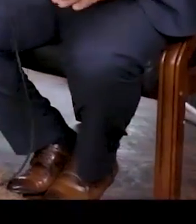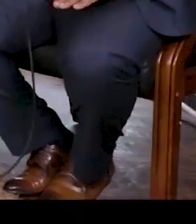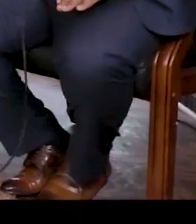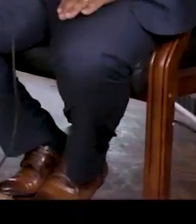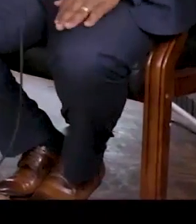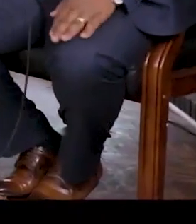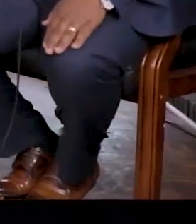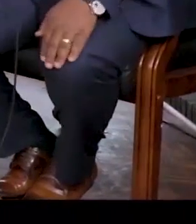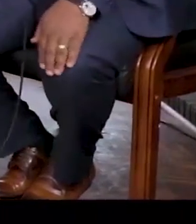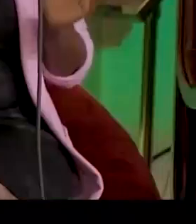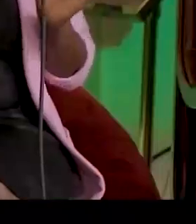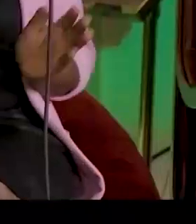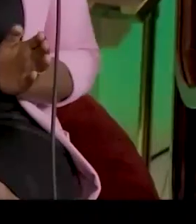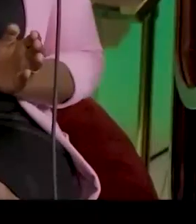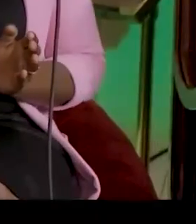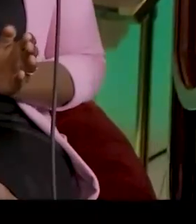kufunga